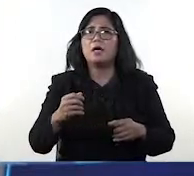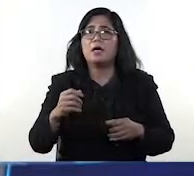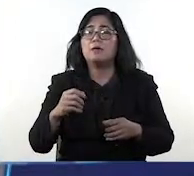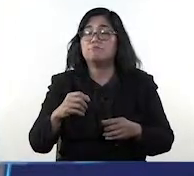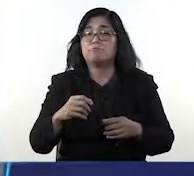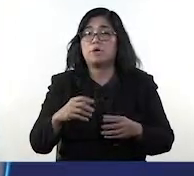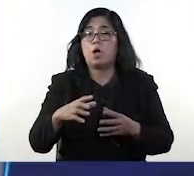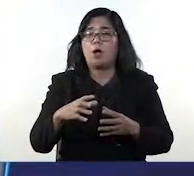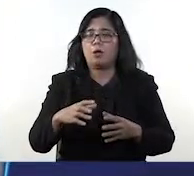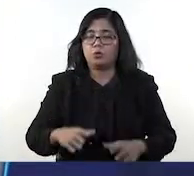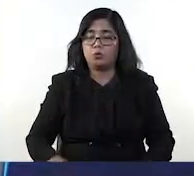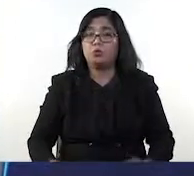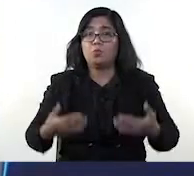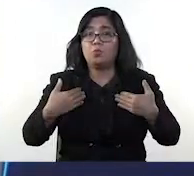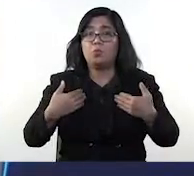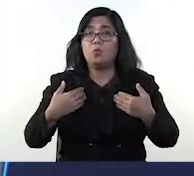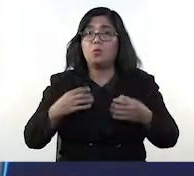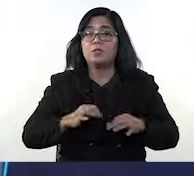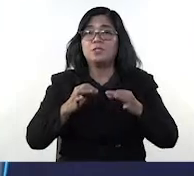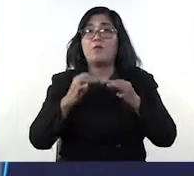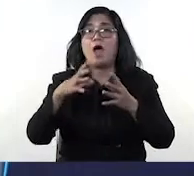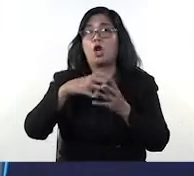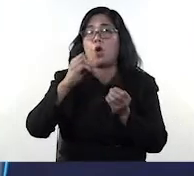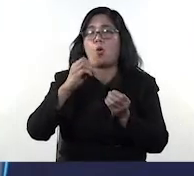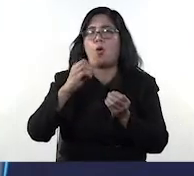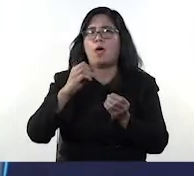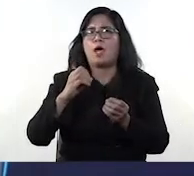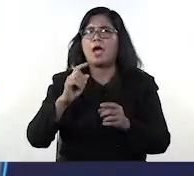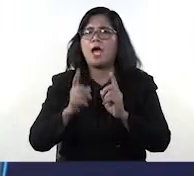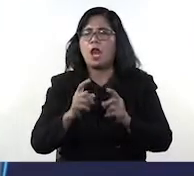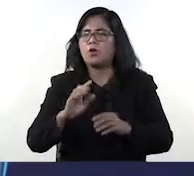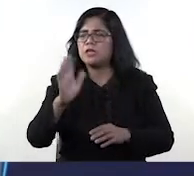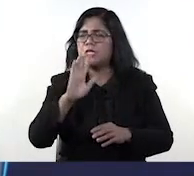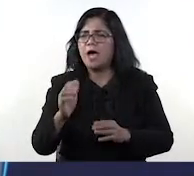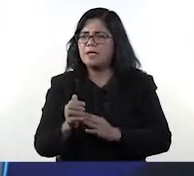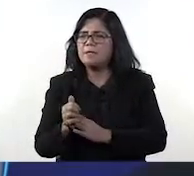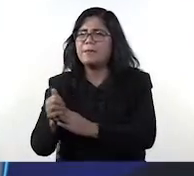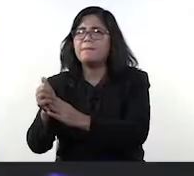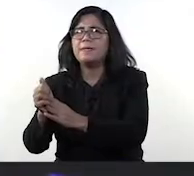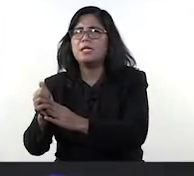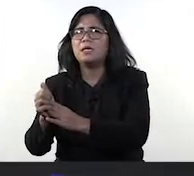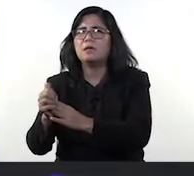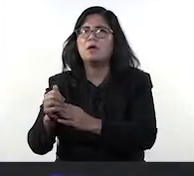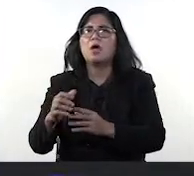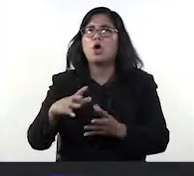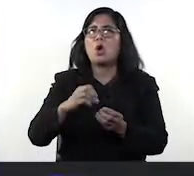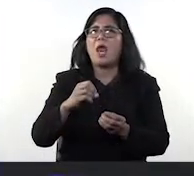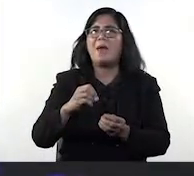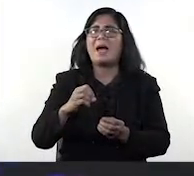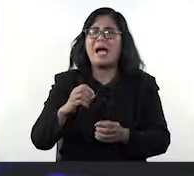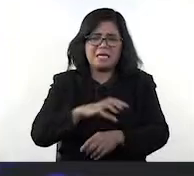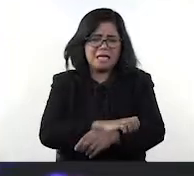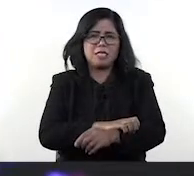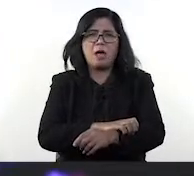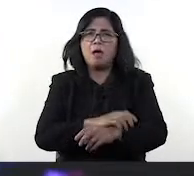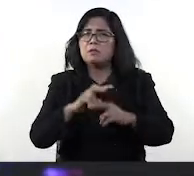roh Aku telepon dia enggak dipimpin roh Allah makan daging akan menjadi begitu kuat